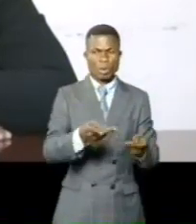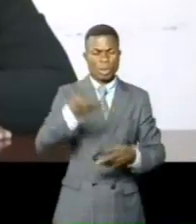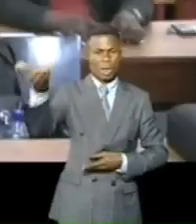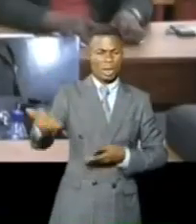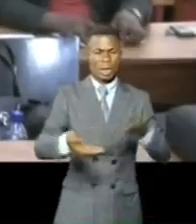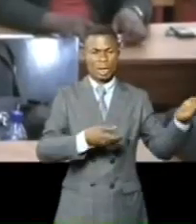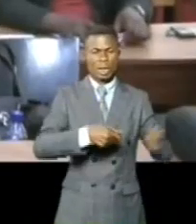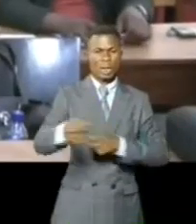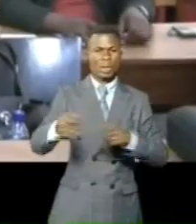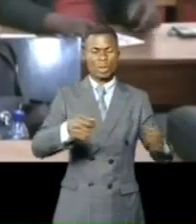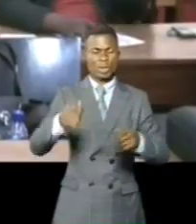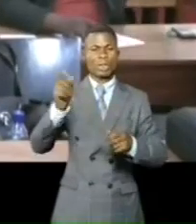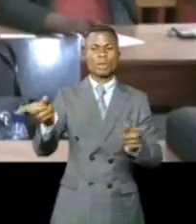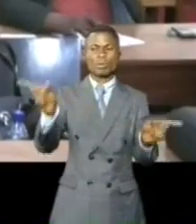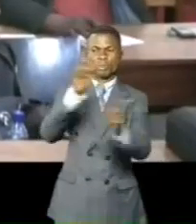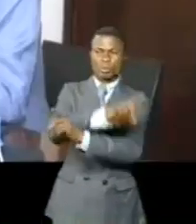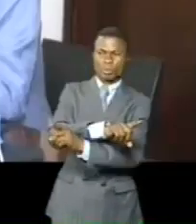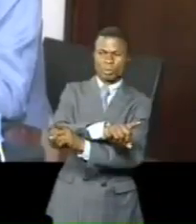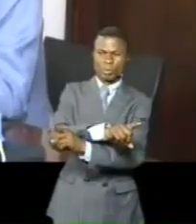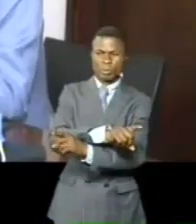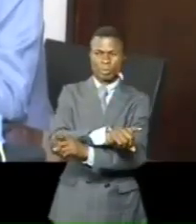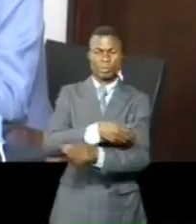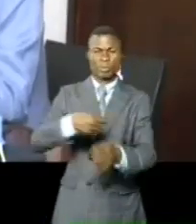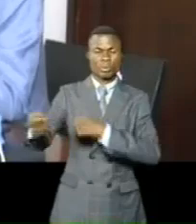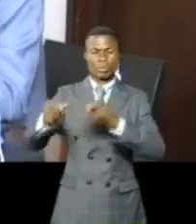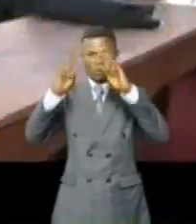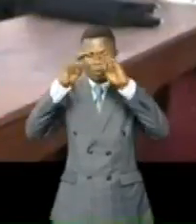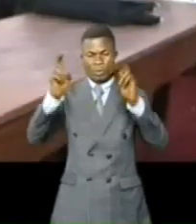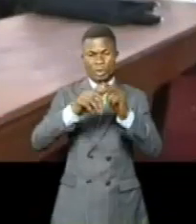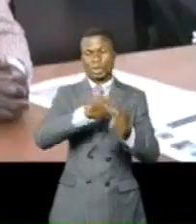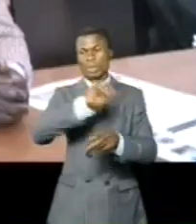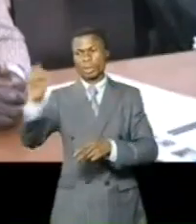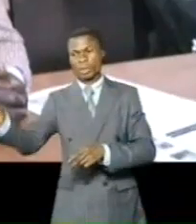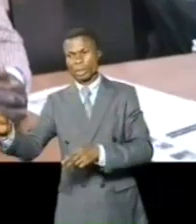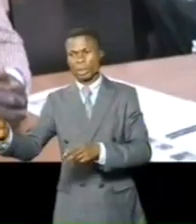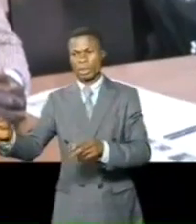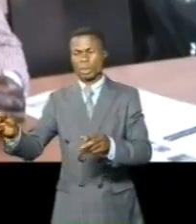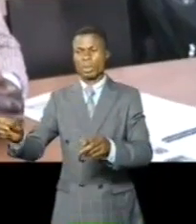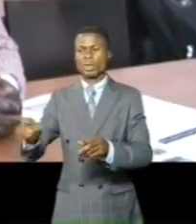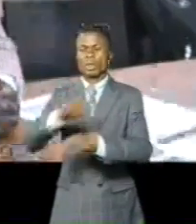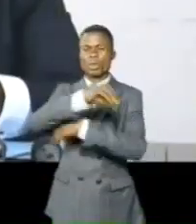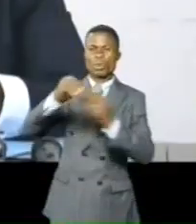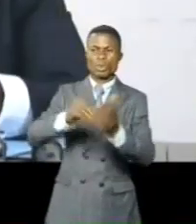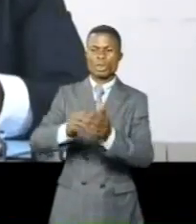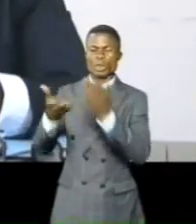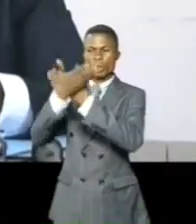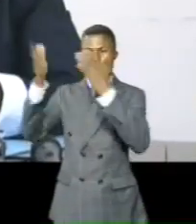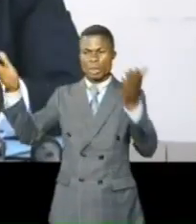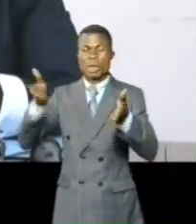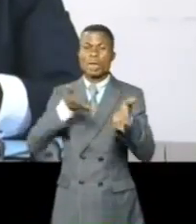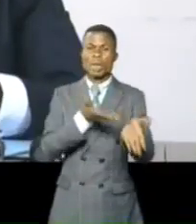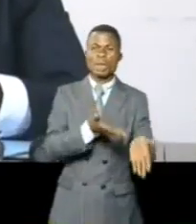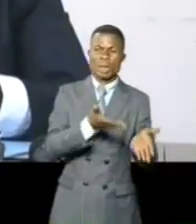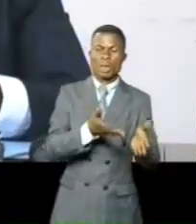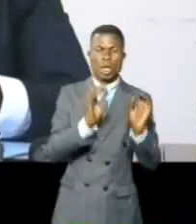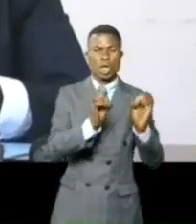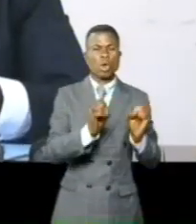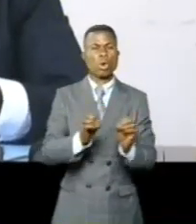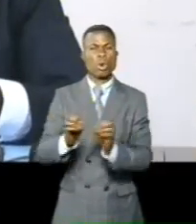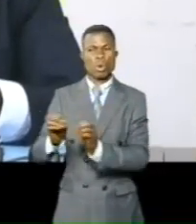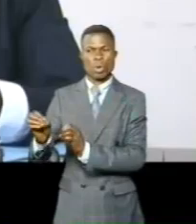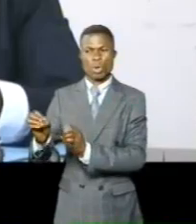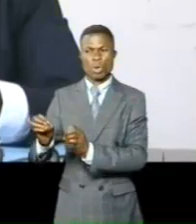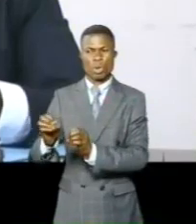marché central. Le marché central à la Fikine, au cœur de la ville, permettra d'organiser